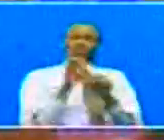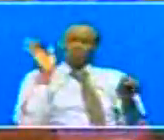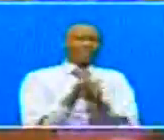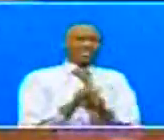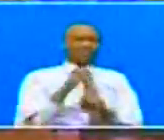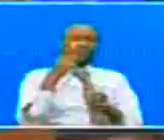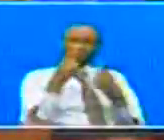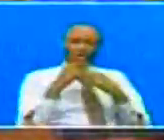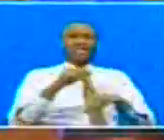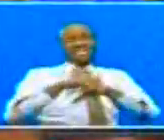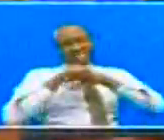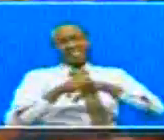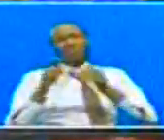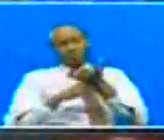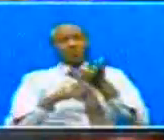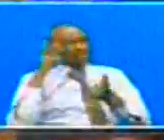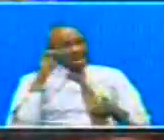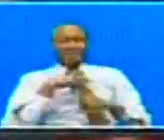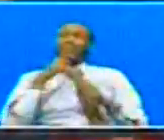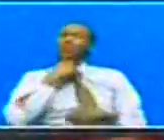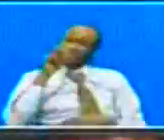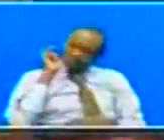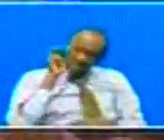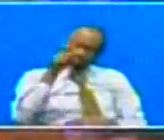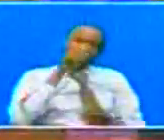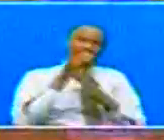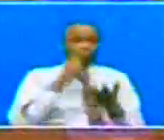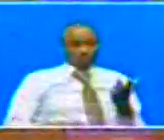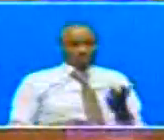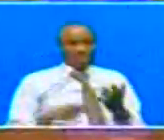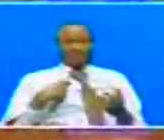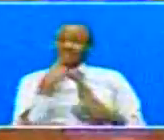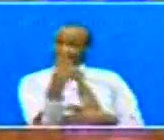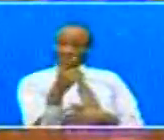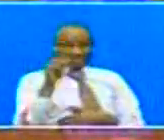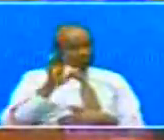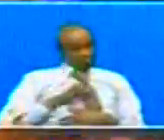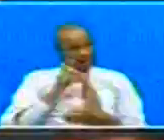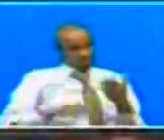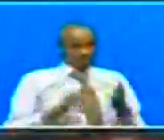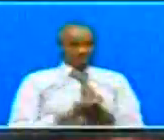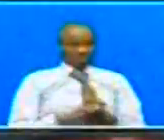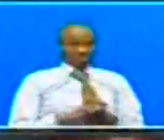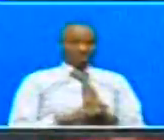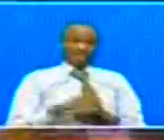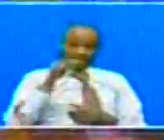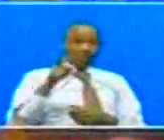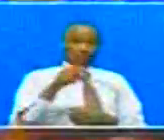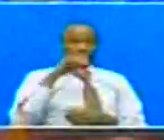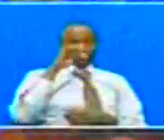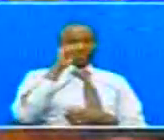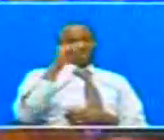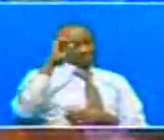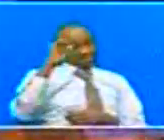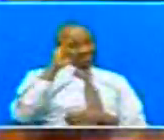huko juu wazungu wanasikia. Na mimi nataka kusikia mnacheka juu ya nini. Sasa mimi namwambia ile mambo atakumbuka haya hapa. Na kule Singapore tunaweza